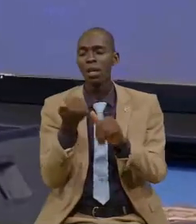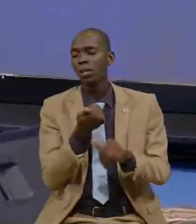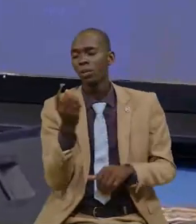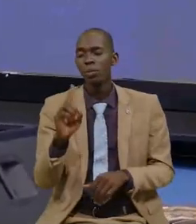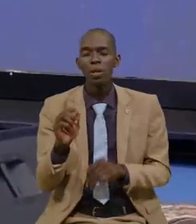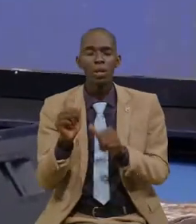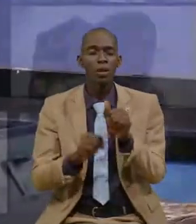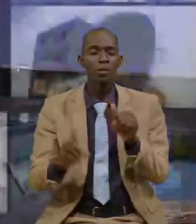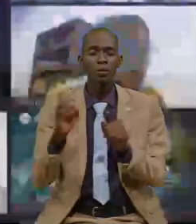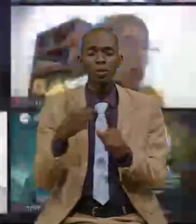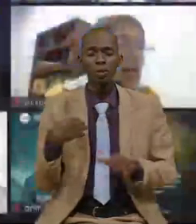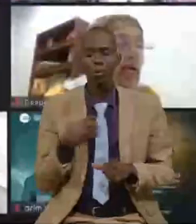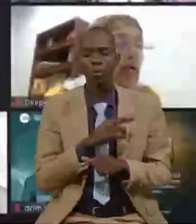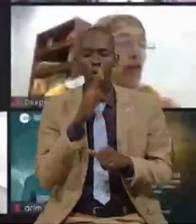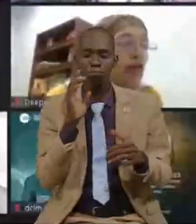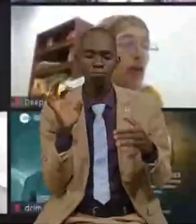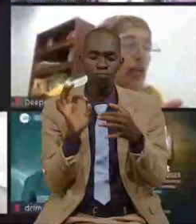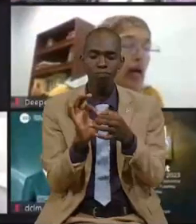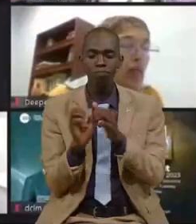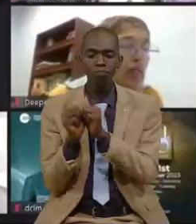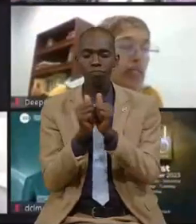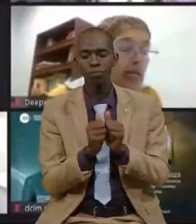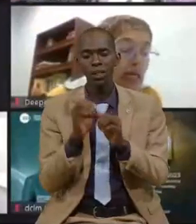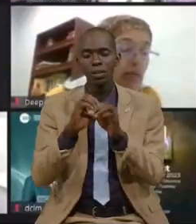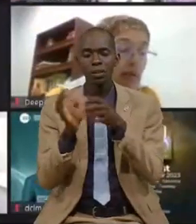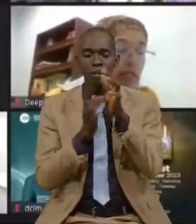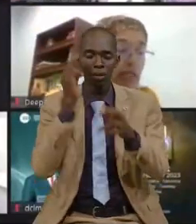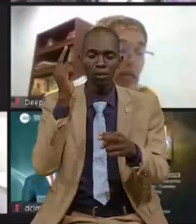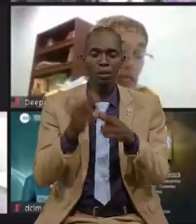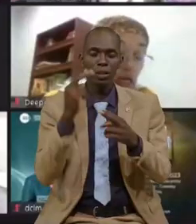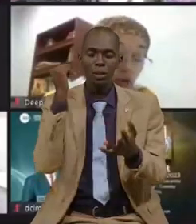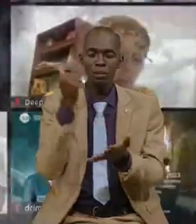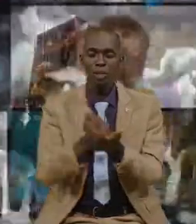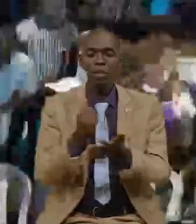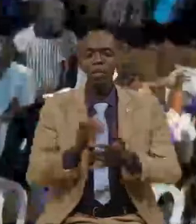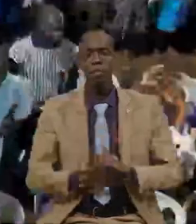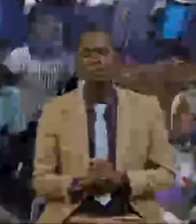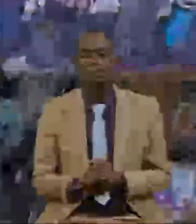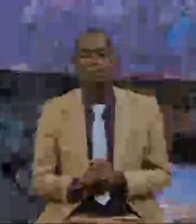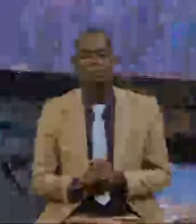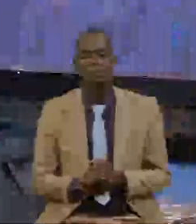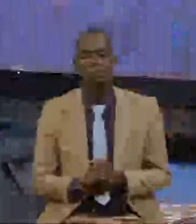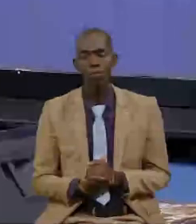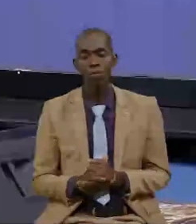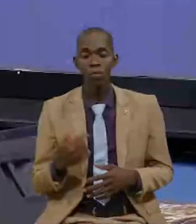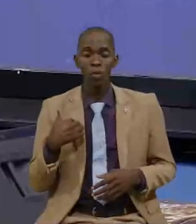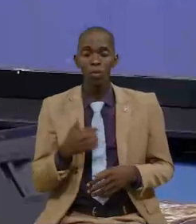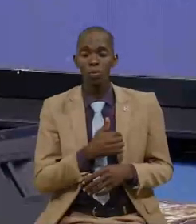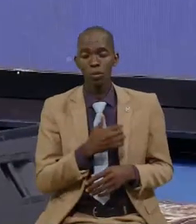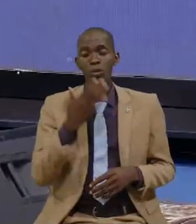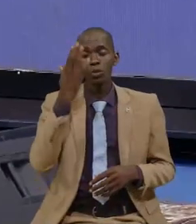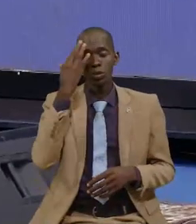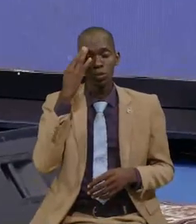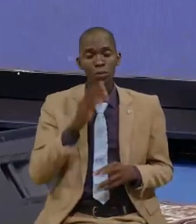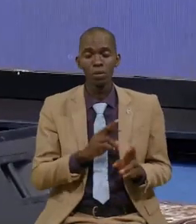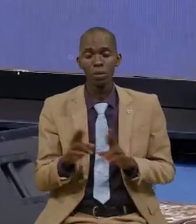partout dans le monde où les gens se sont connectés au nom de Jésus-Christ. Nous savons